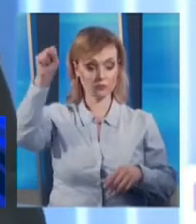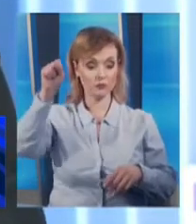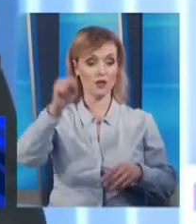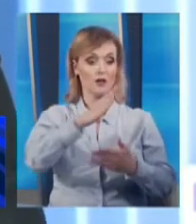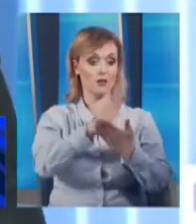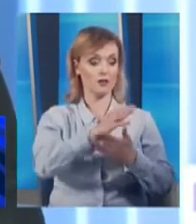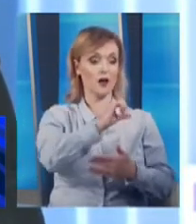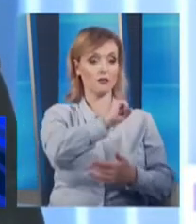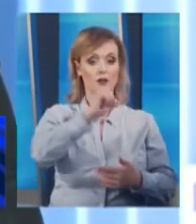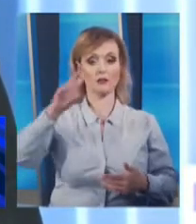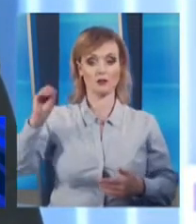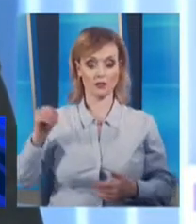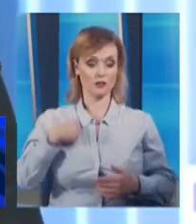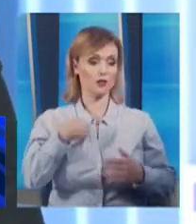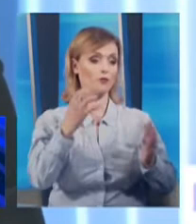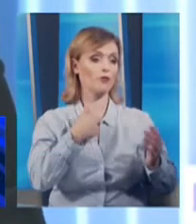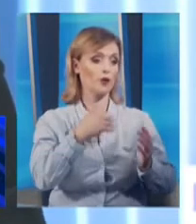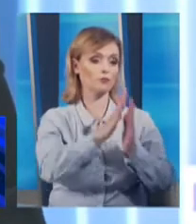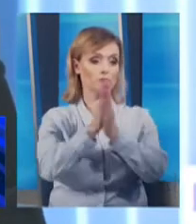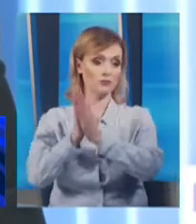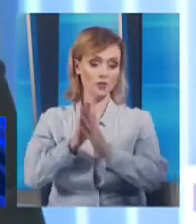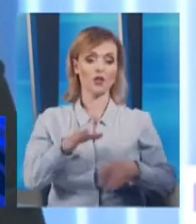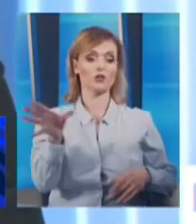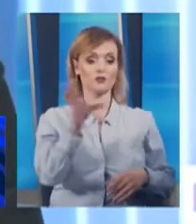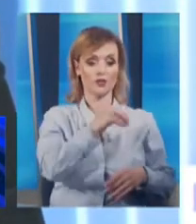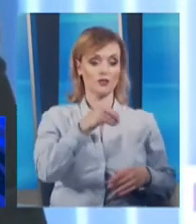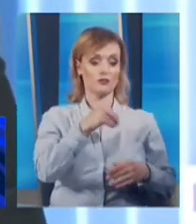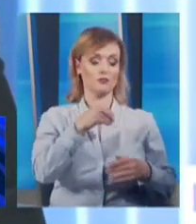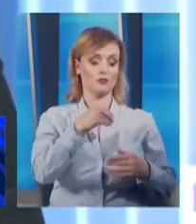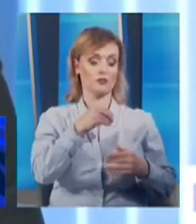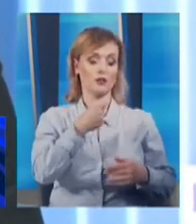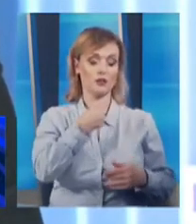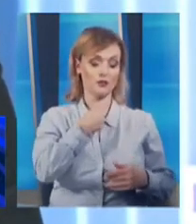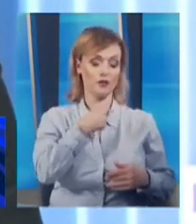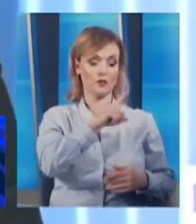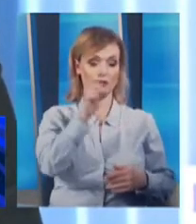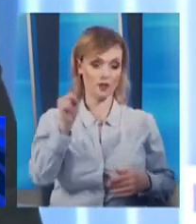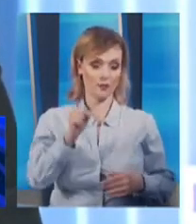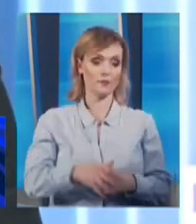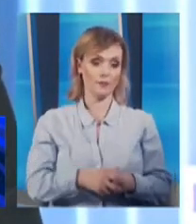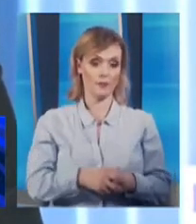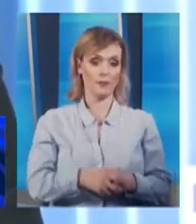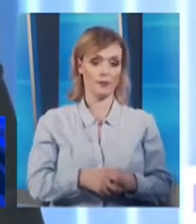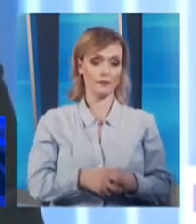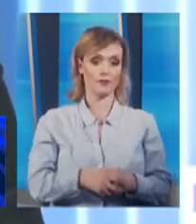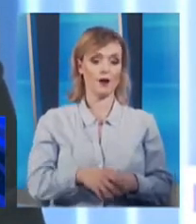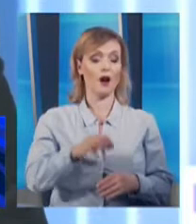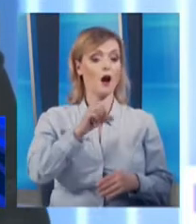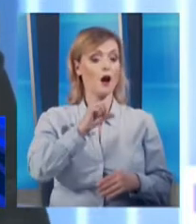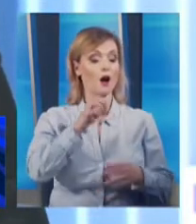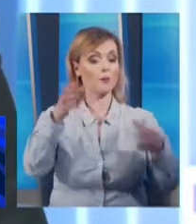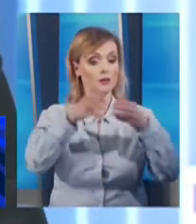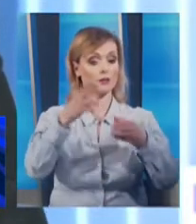Năstase. Voi încuraja pe toți să voteze candidatul platformei DA și al blocului acum, Andrei Năstase. Platforma DA nu a părăsit blocul acum